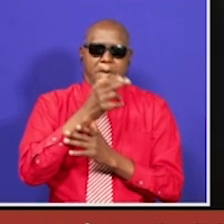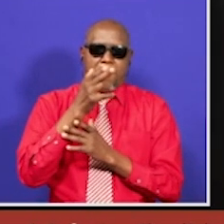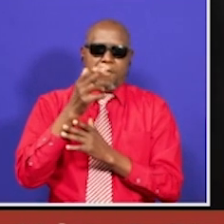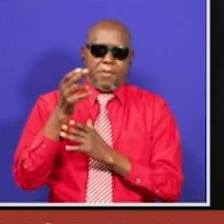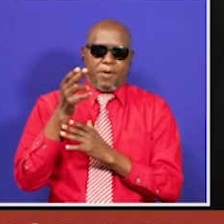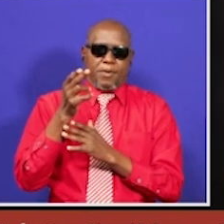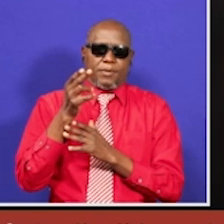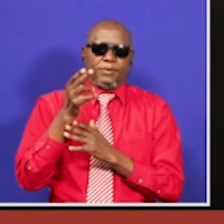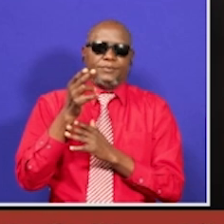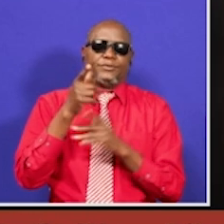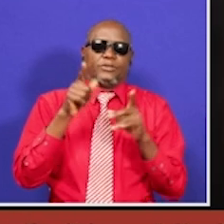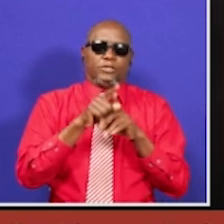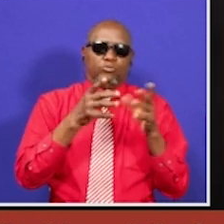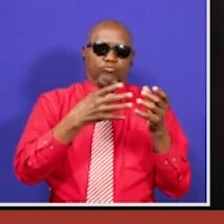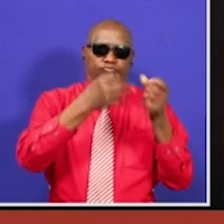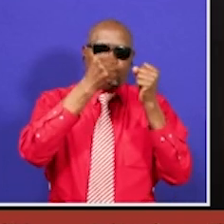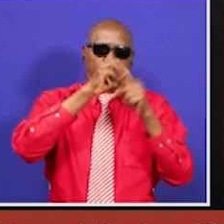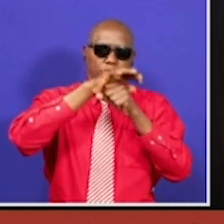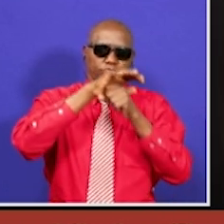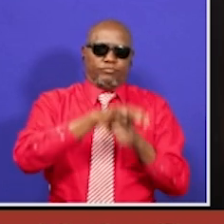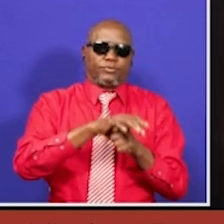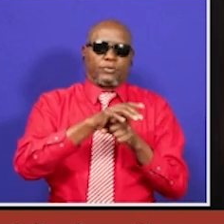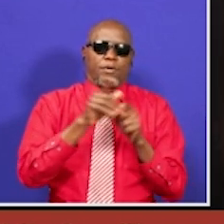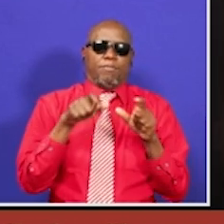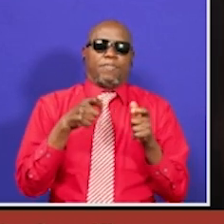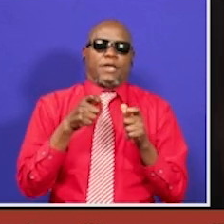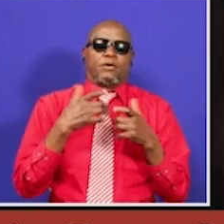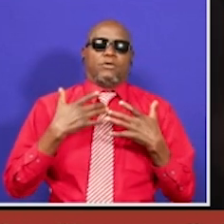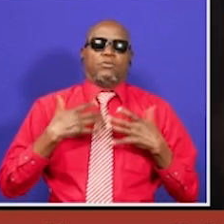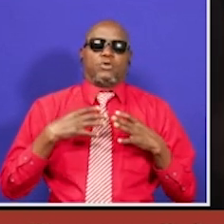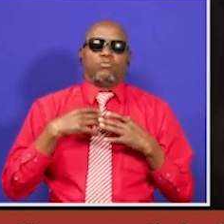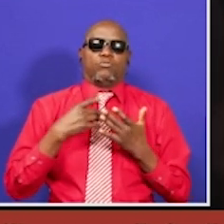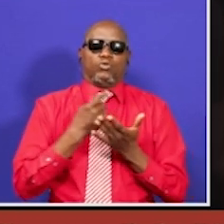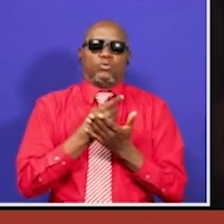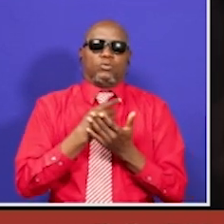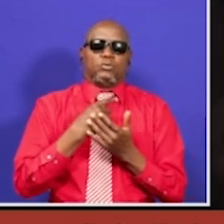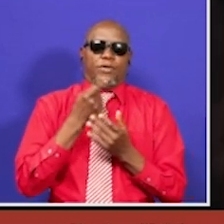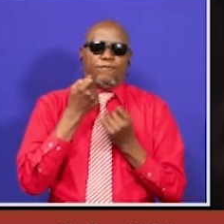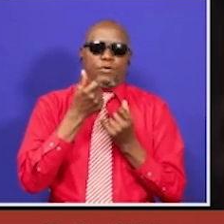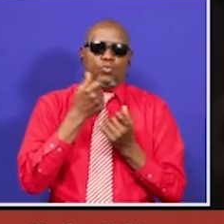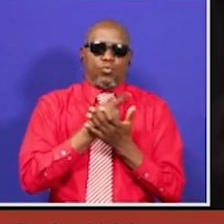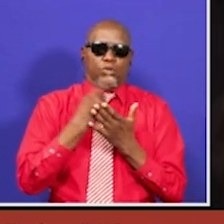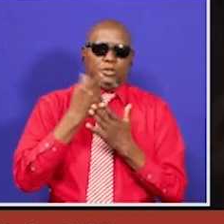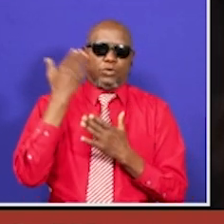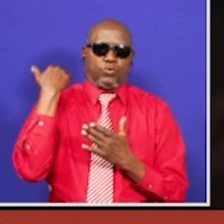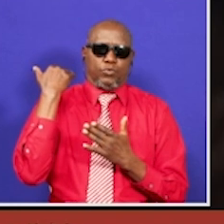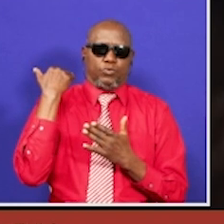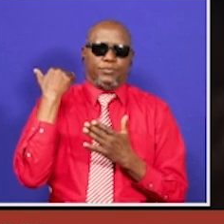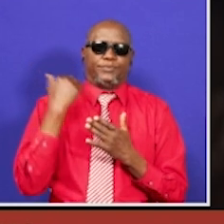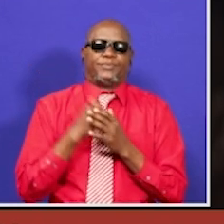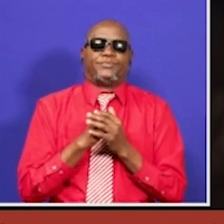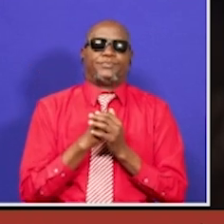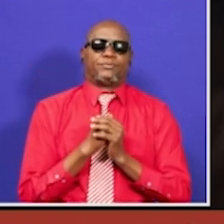kupigwa, kutekwa nyara na kunyanyaswa kwa waandishi wa habari wiki chache zilizopita, maelezo ambayo yako hadharani.